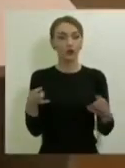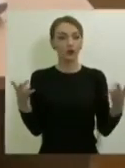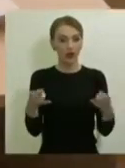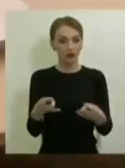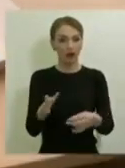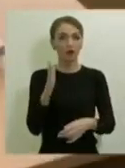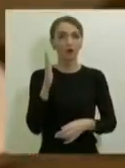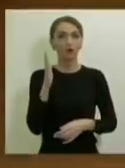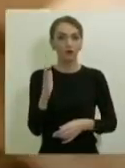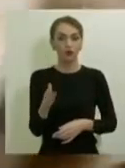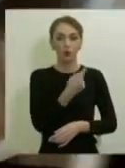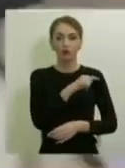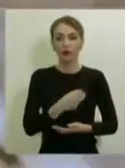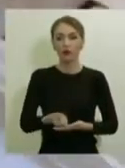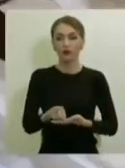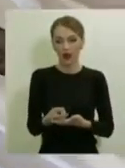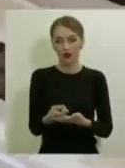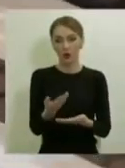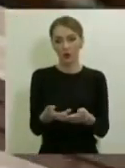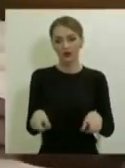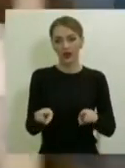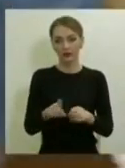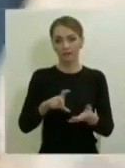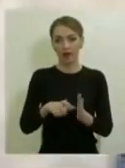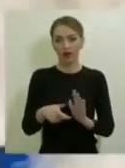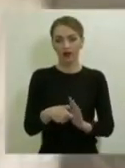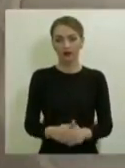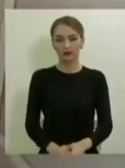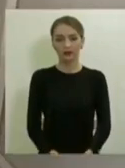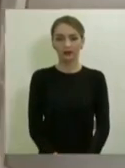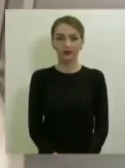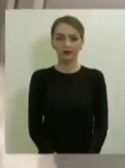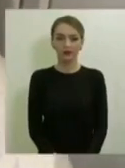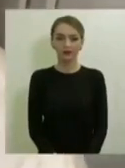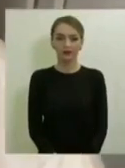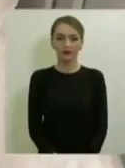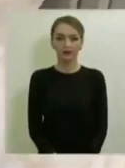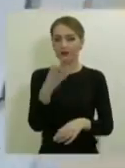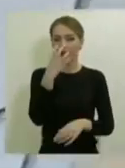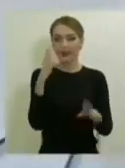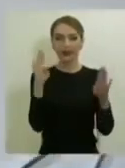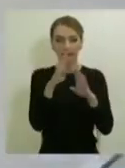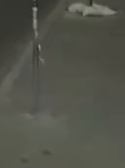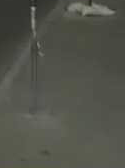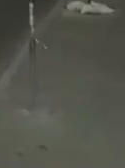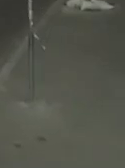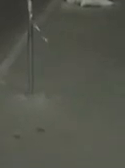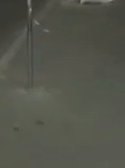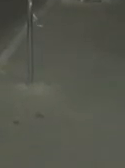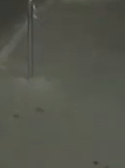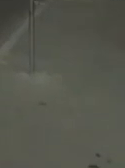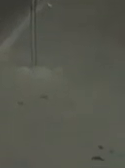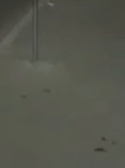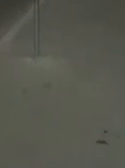це забезпечити їх повністю засобами захисту і невідкладно підняти зарплати. Оті підвищення